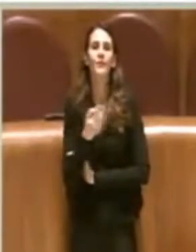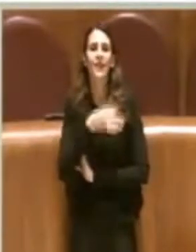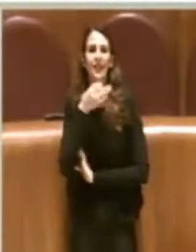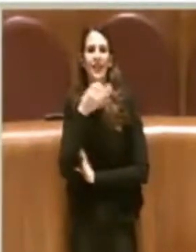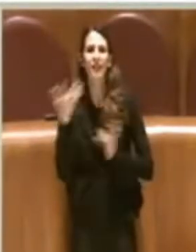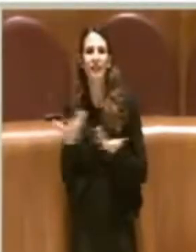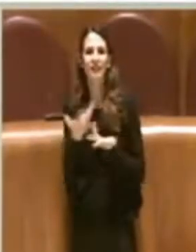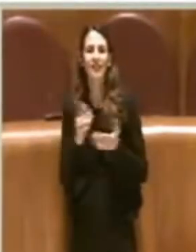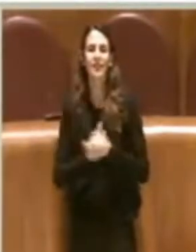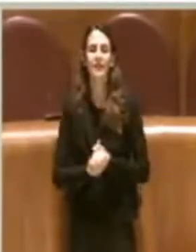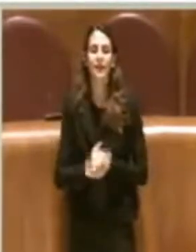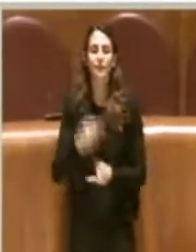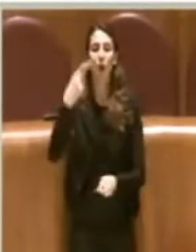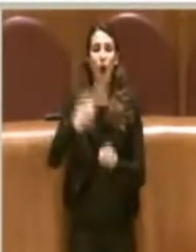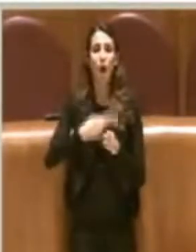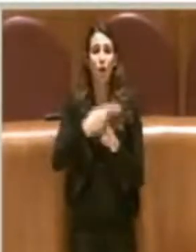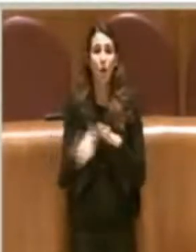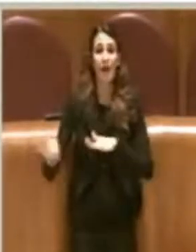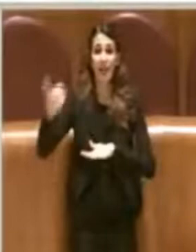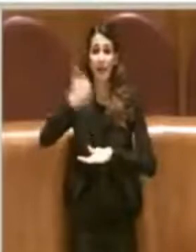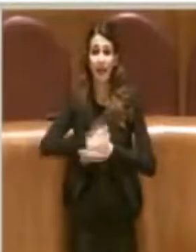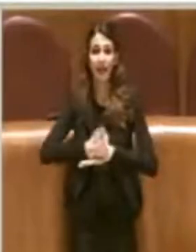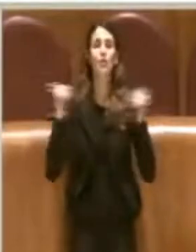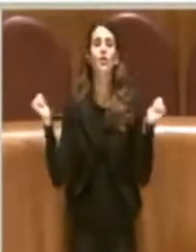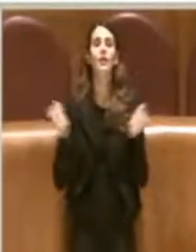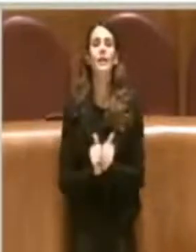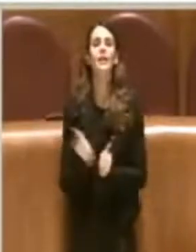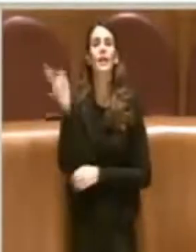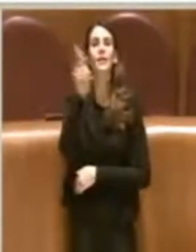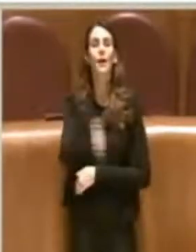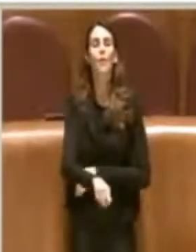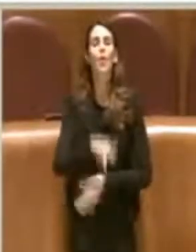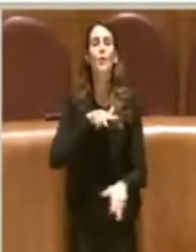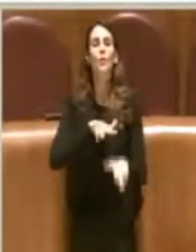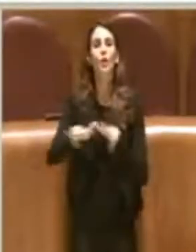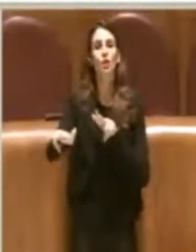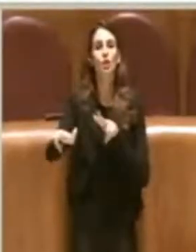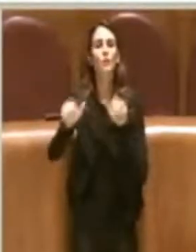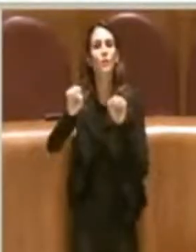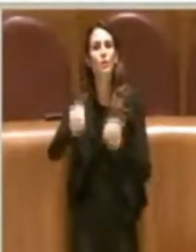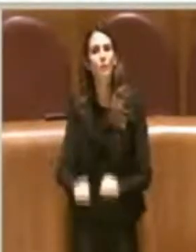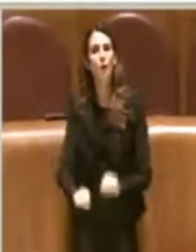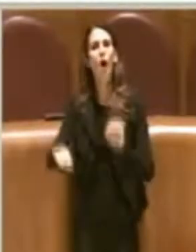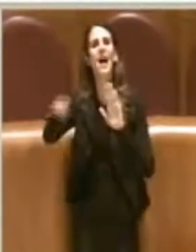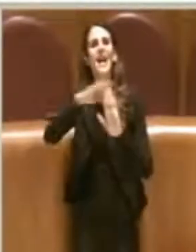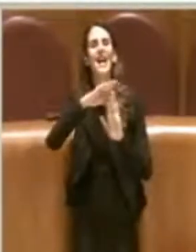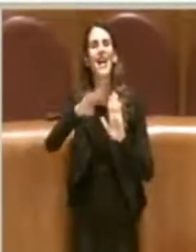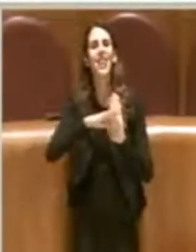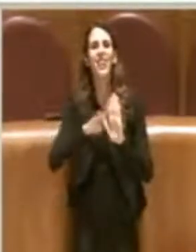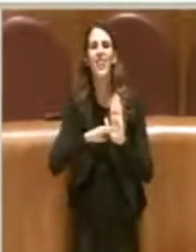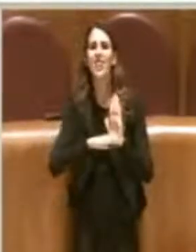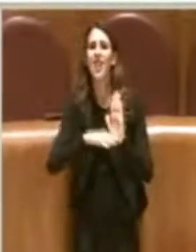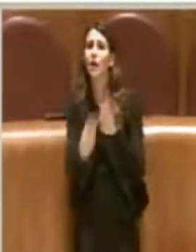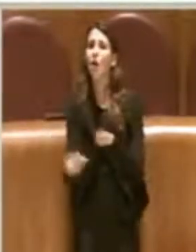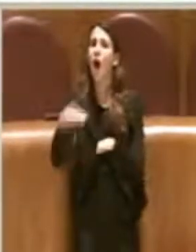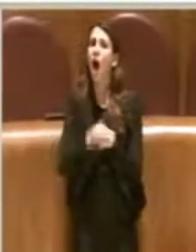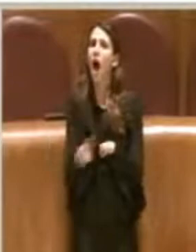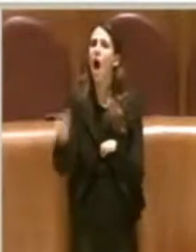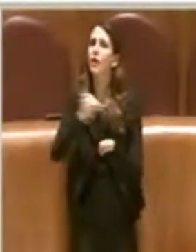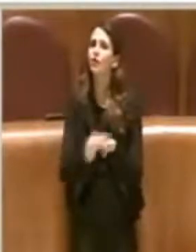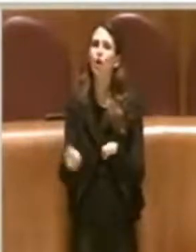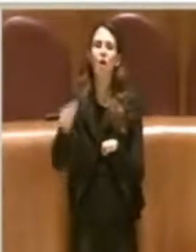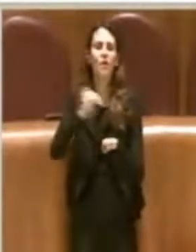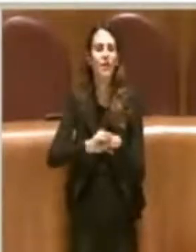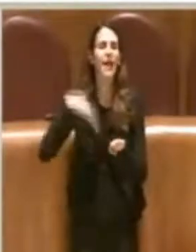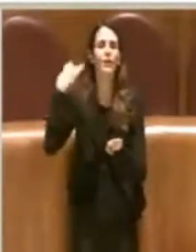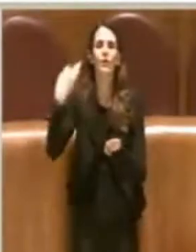roma capitale la cittadinanza anche i municipi possa avere un elenco sempre aggiornato delle